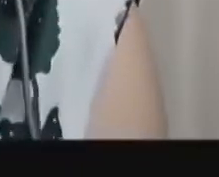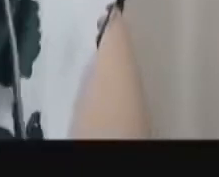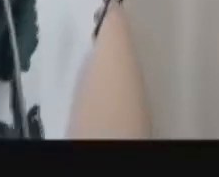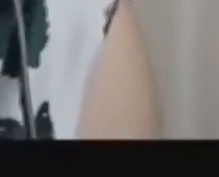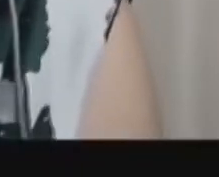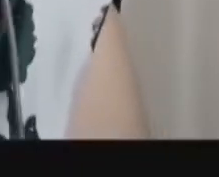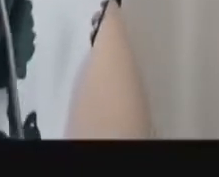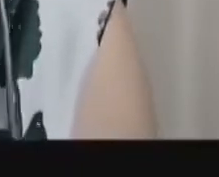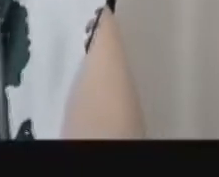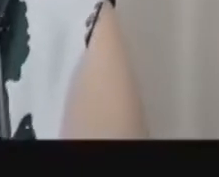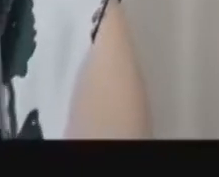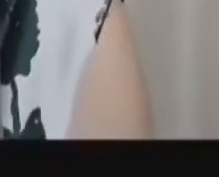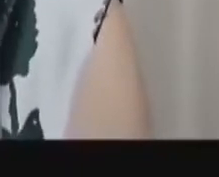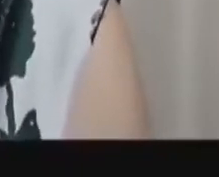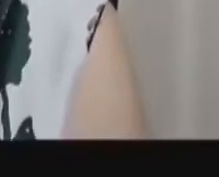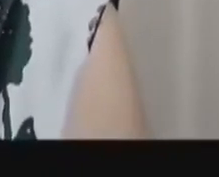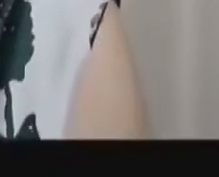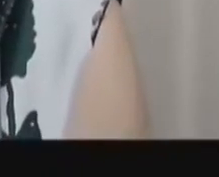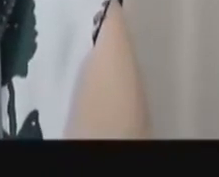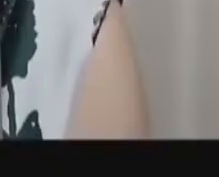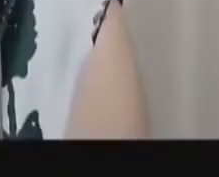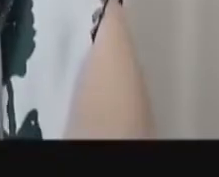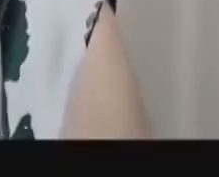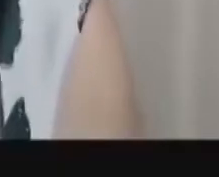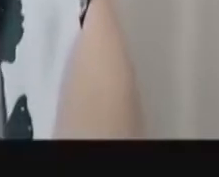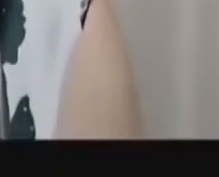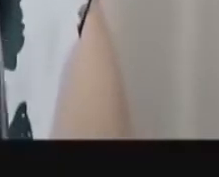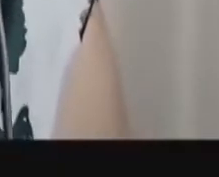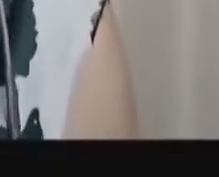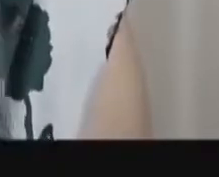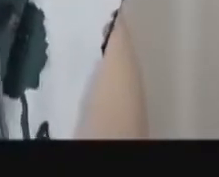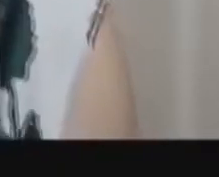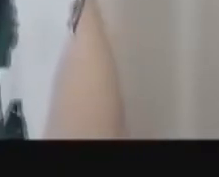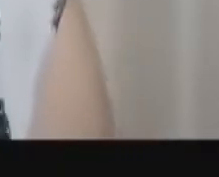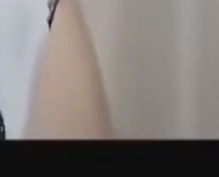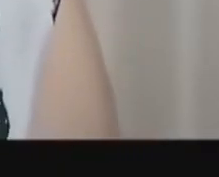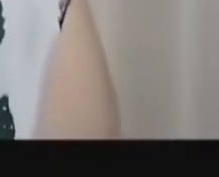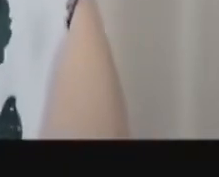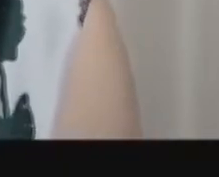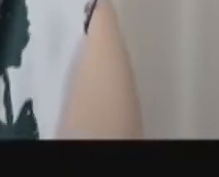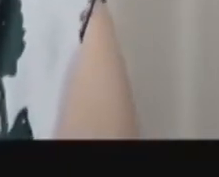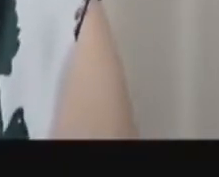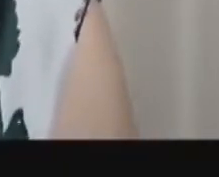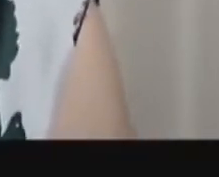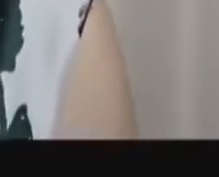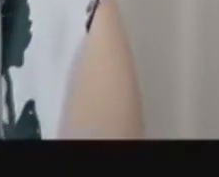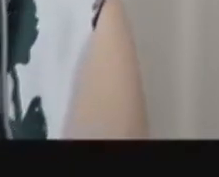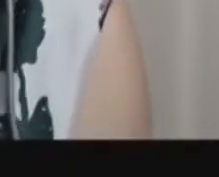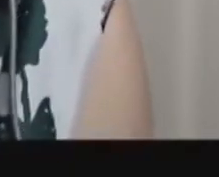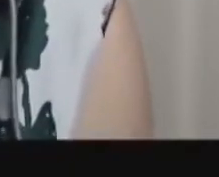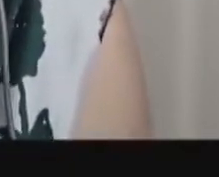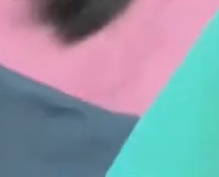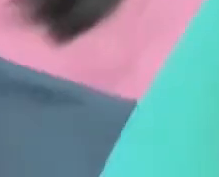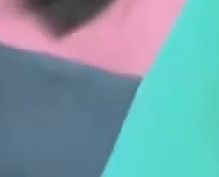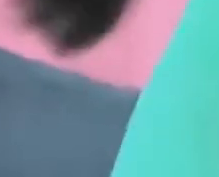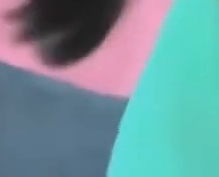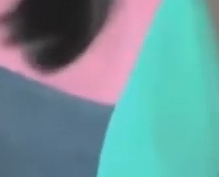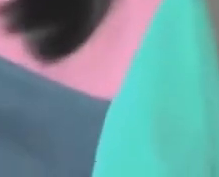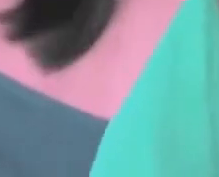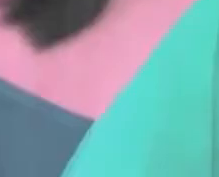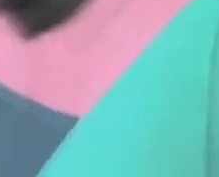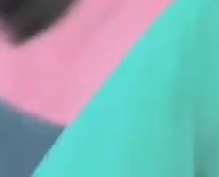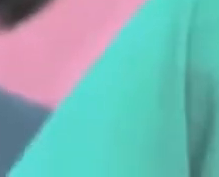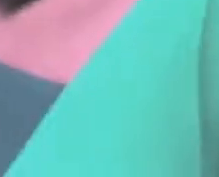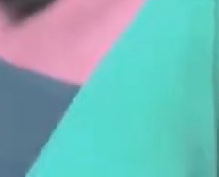makan bergizi tiap hari tidur cukup itu pasti